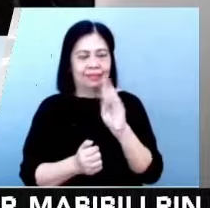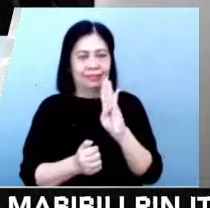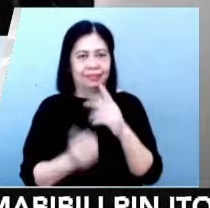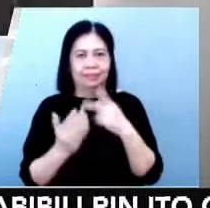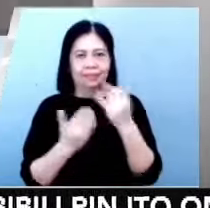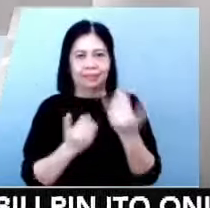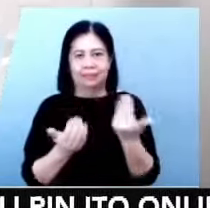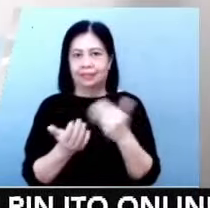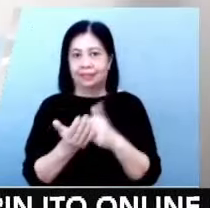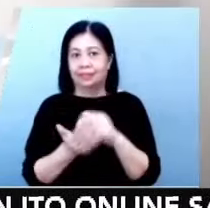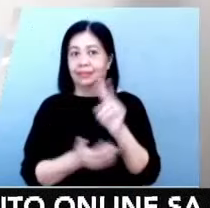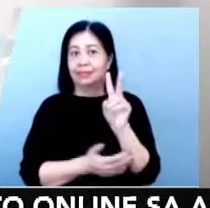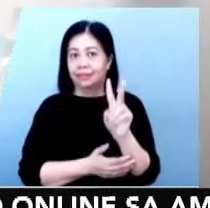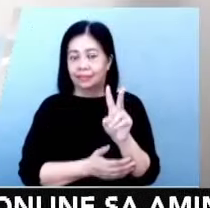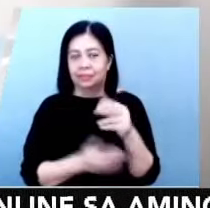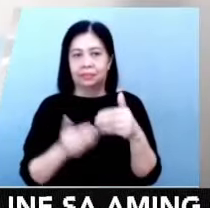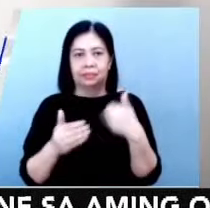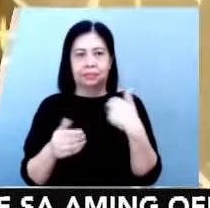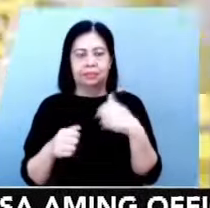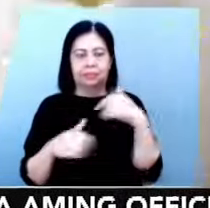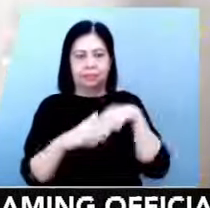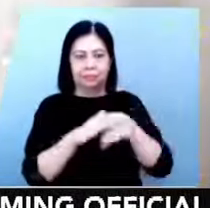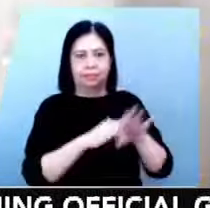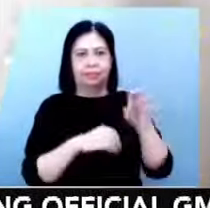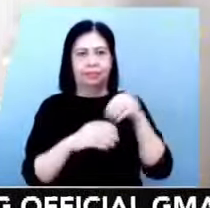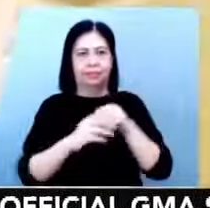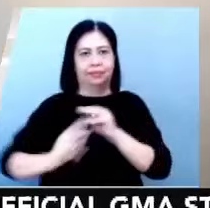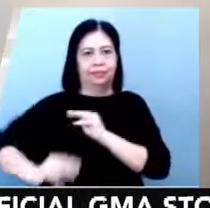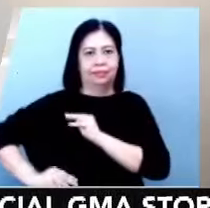ni V bago nag-enlist sa military.